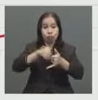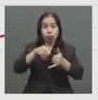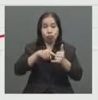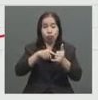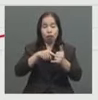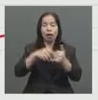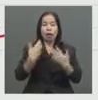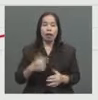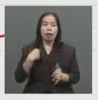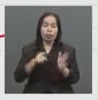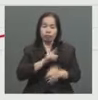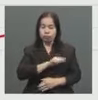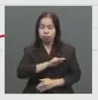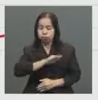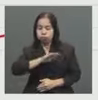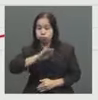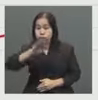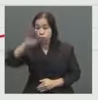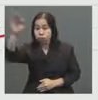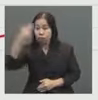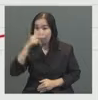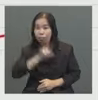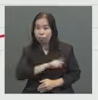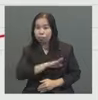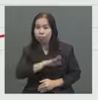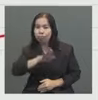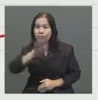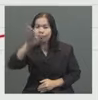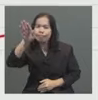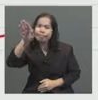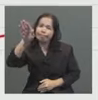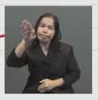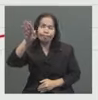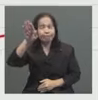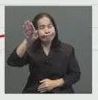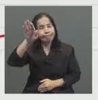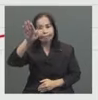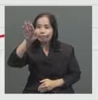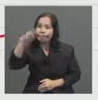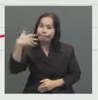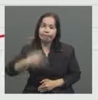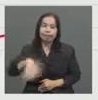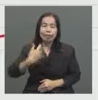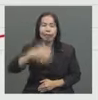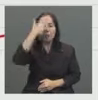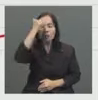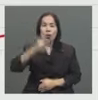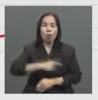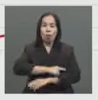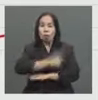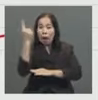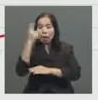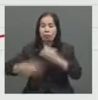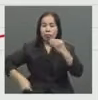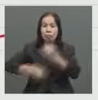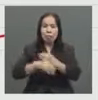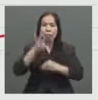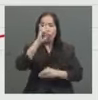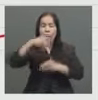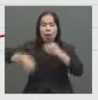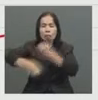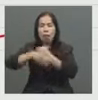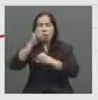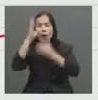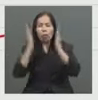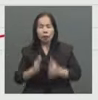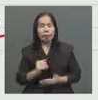ขึ้นซึ่งก็ยังไม่น่าพึงพอใจเพราะวันละเป็นร้อยแต่มาดูในรายละเอียดใน